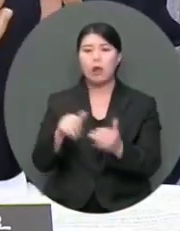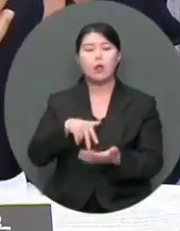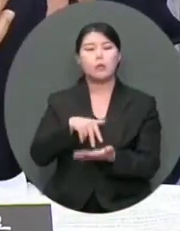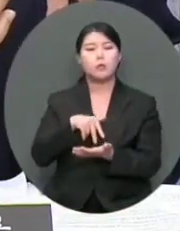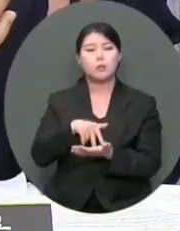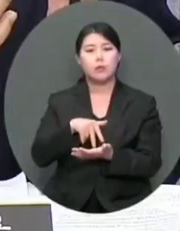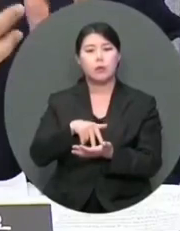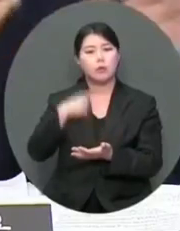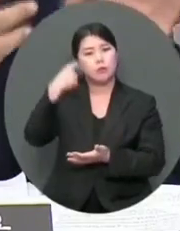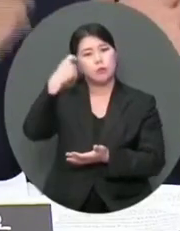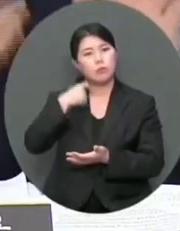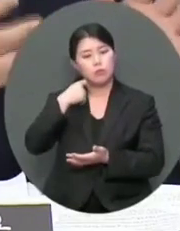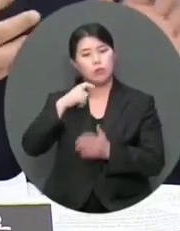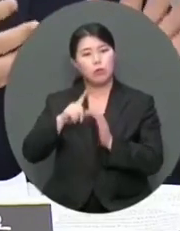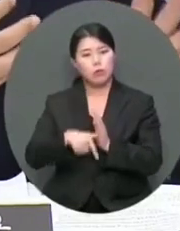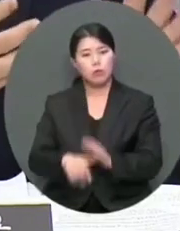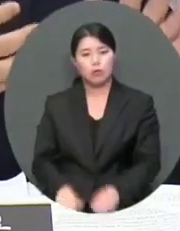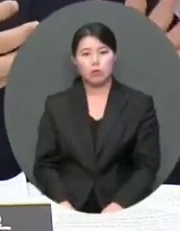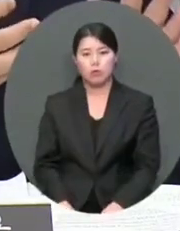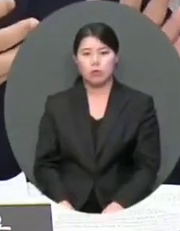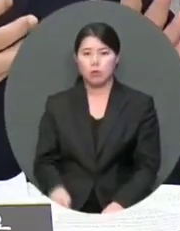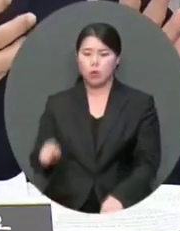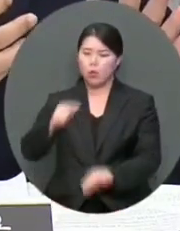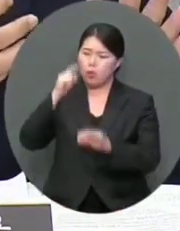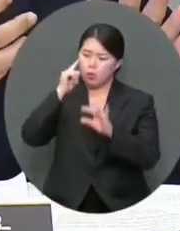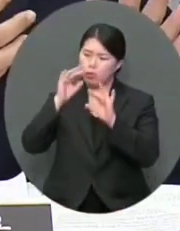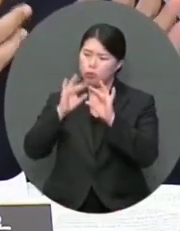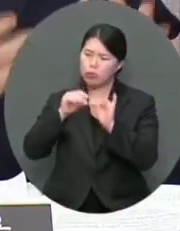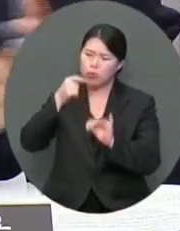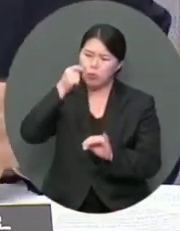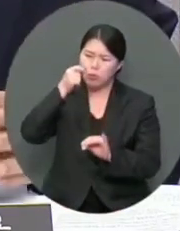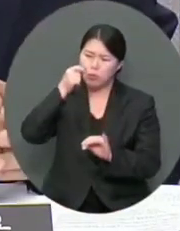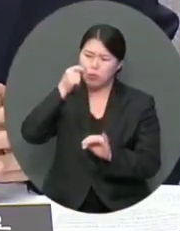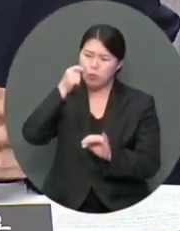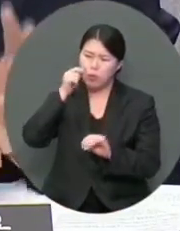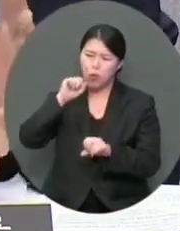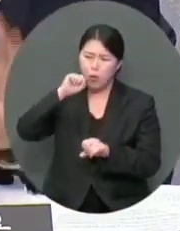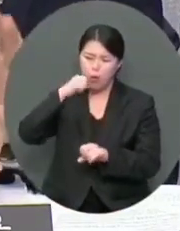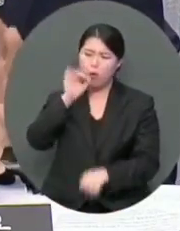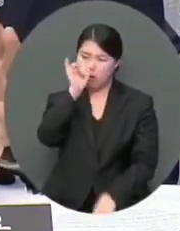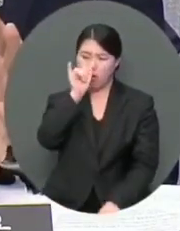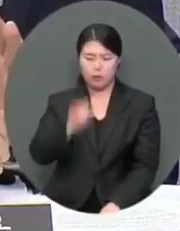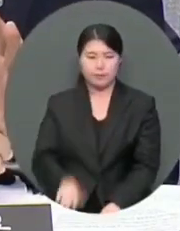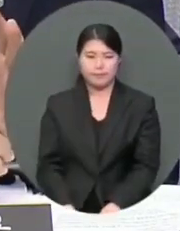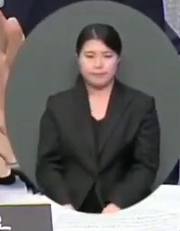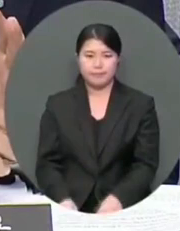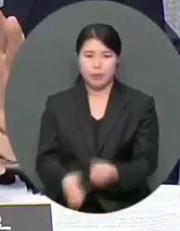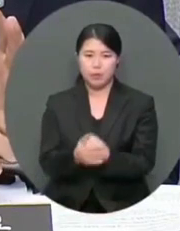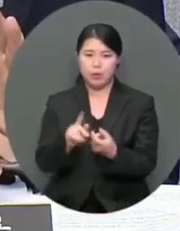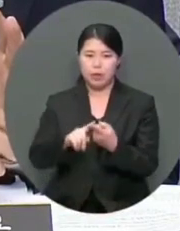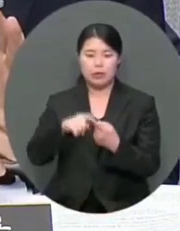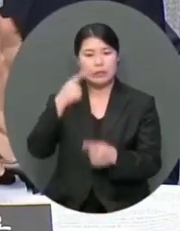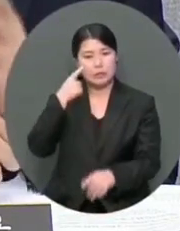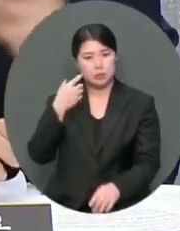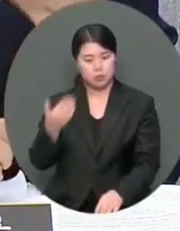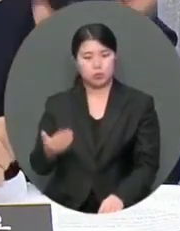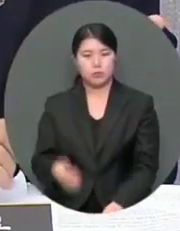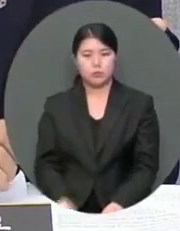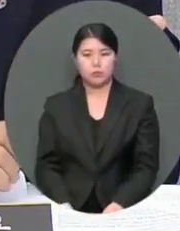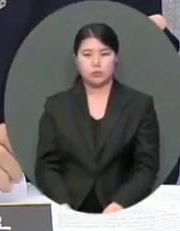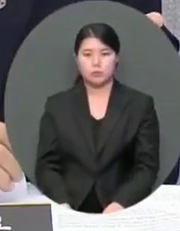느껴지는 그 뭔가 동의 안 되는 지점들이 있어서요. 그래서 그 부분에 대한 질문을 좀 드립니다.